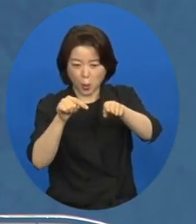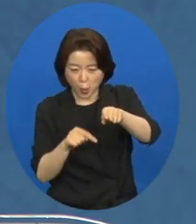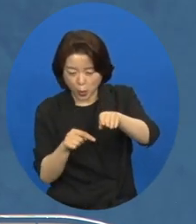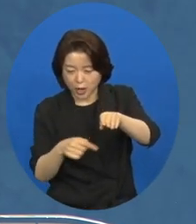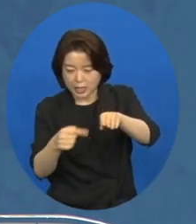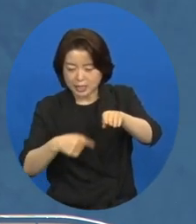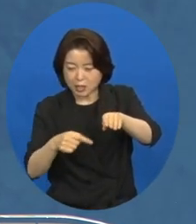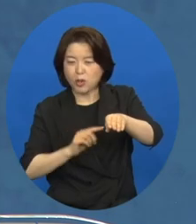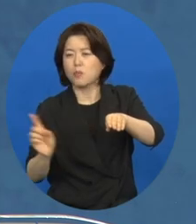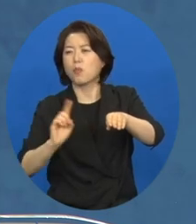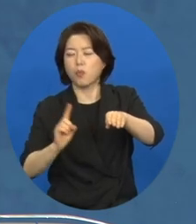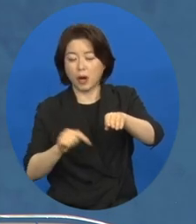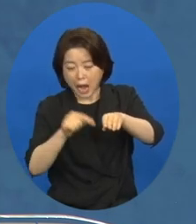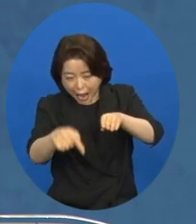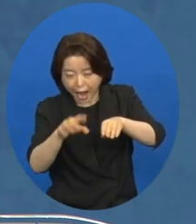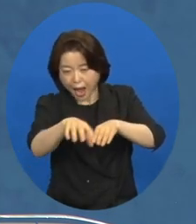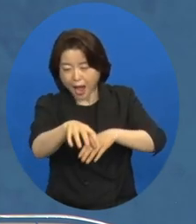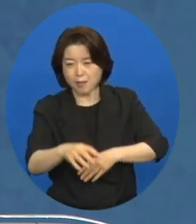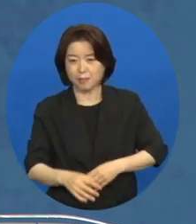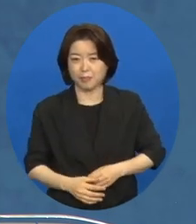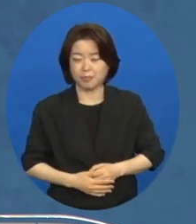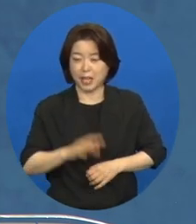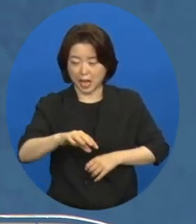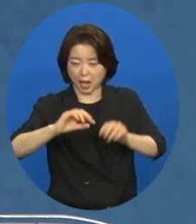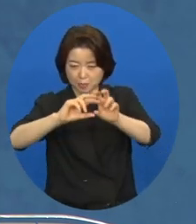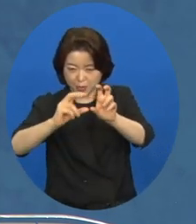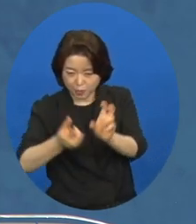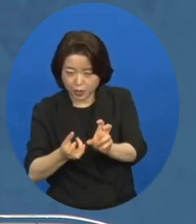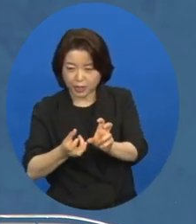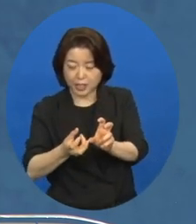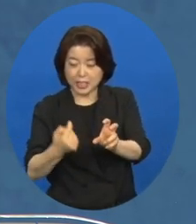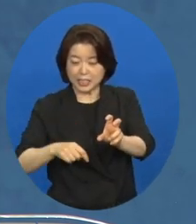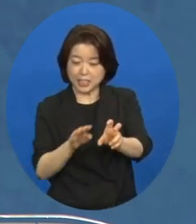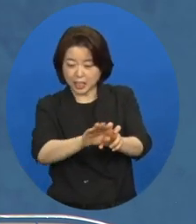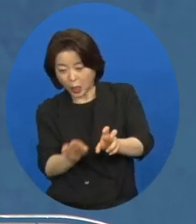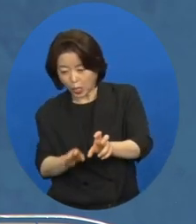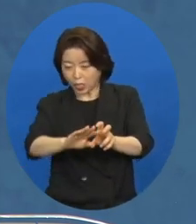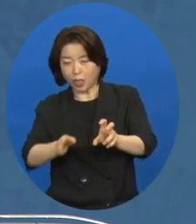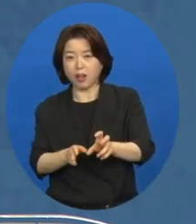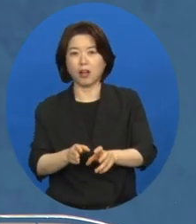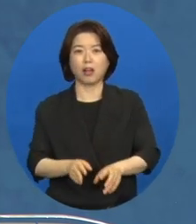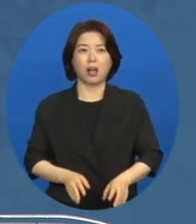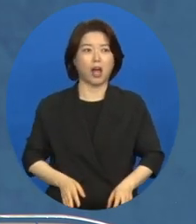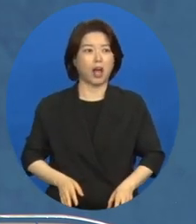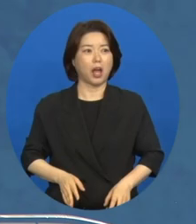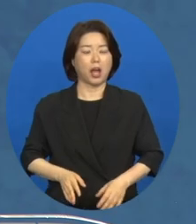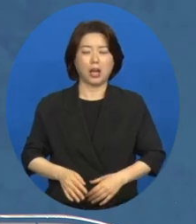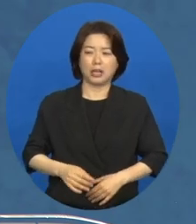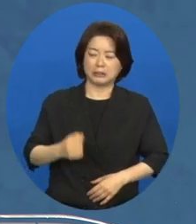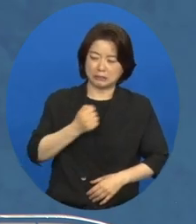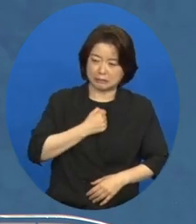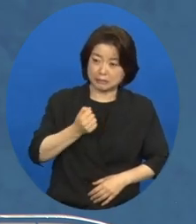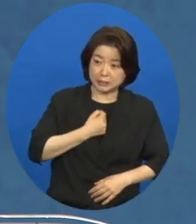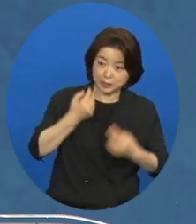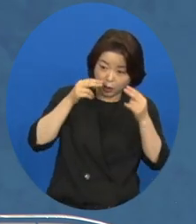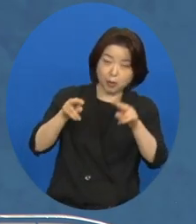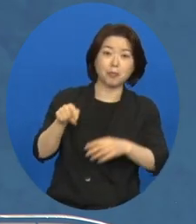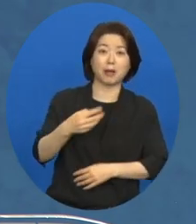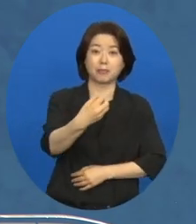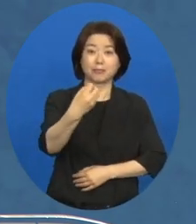달아야지. 체인을 뒤에다 다니까 그렇게 차가 밀리지. 저희를 약간은 좀 한심한 듯 이렇게